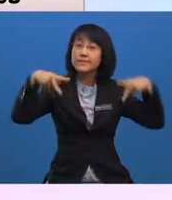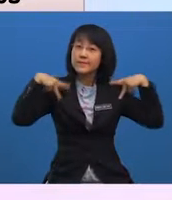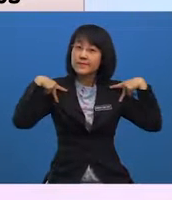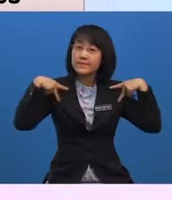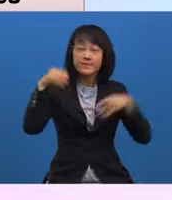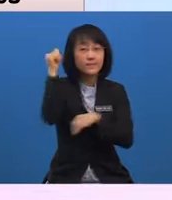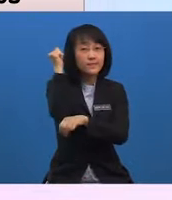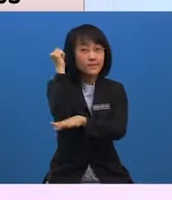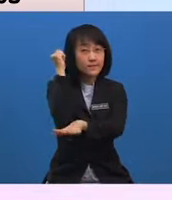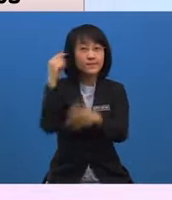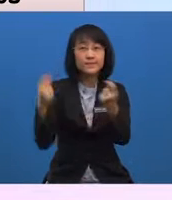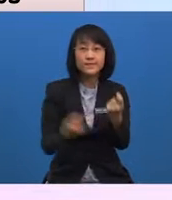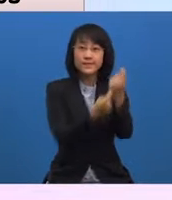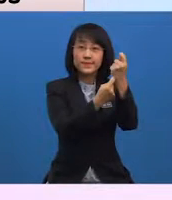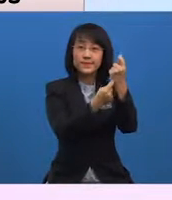akar tunjang.